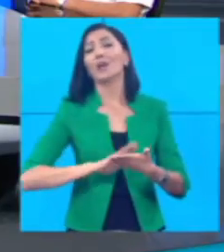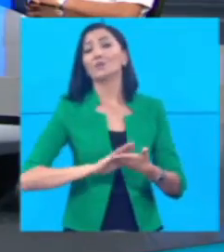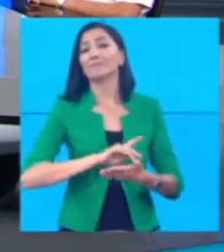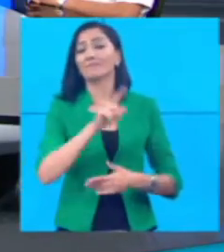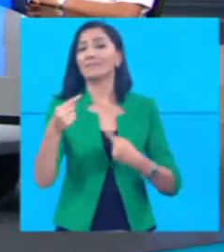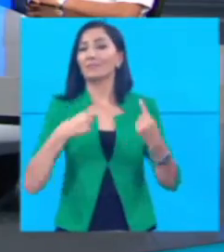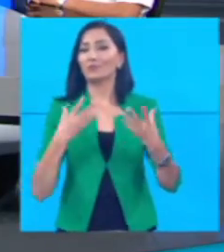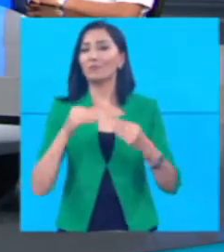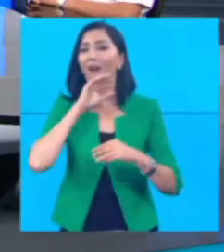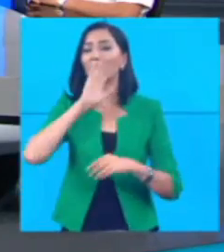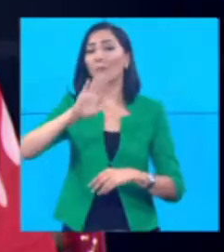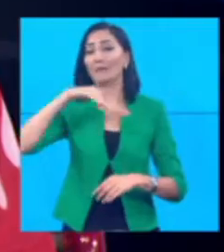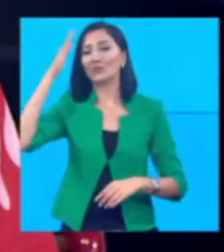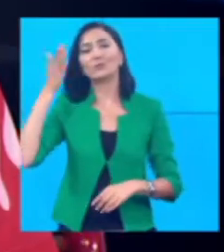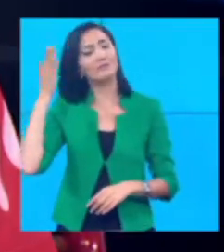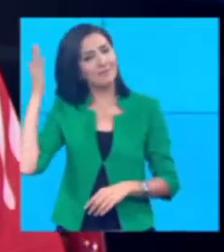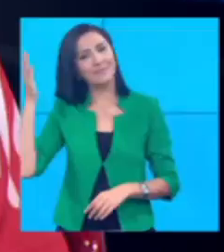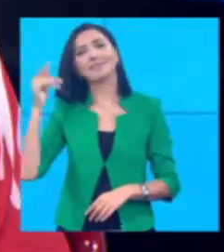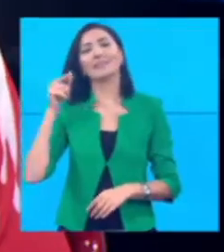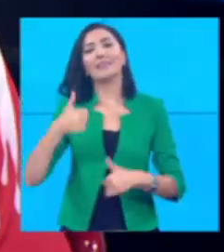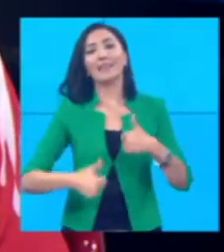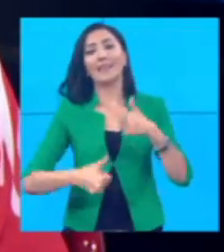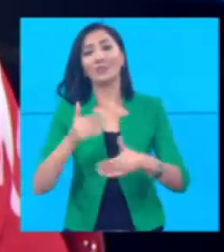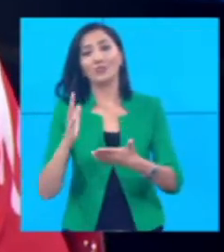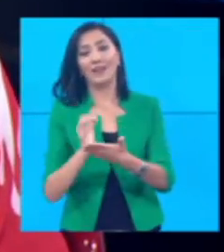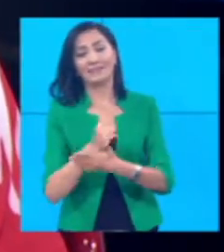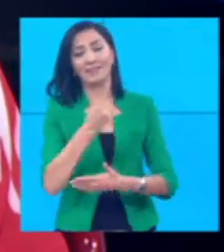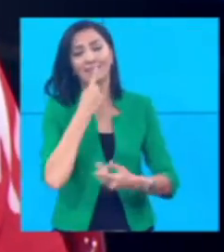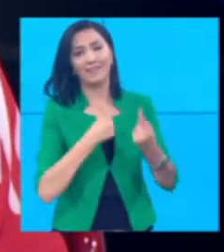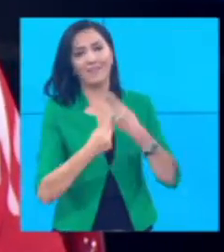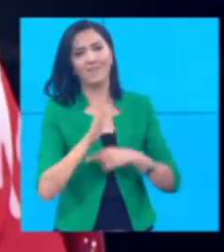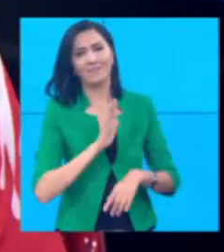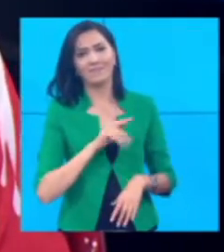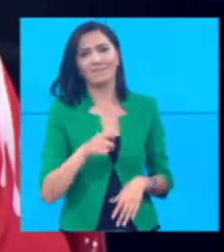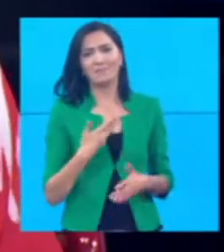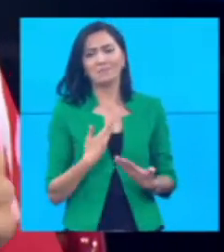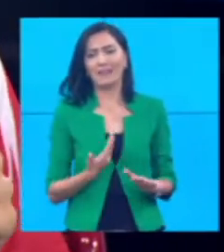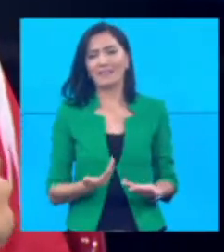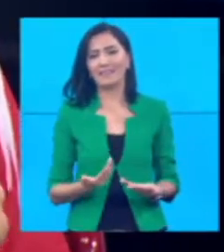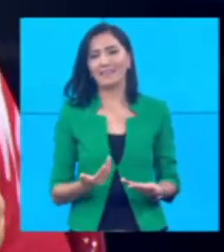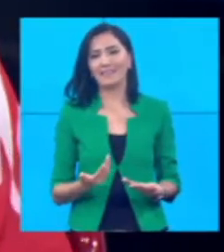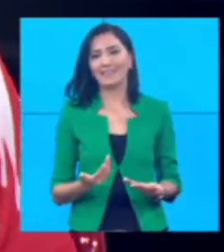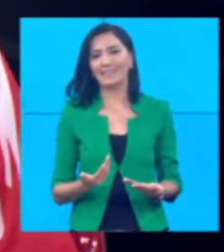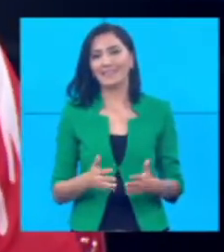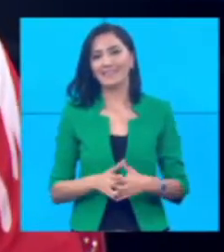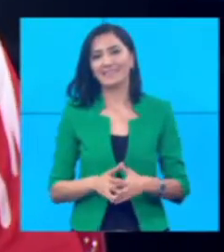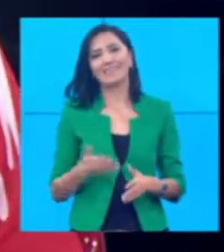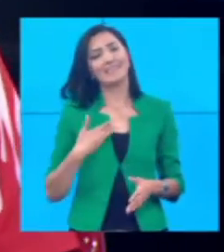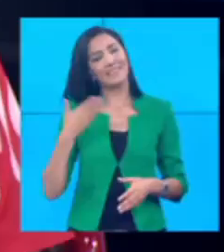da çok istedi. İşte yurt dışına git, yarışı kazan falan dediler. Ben de işte